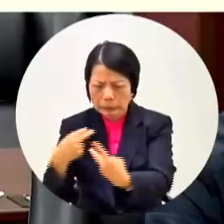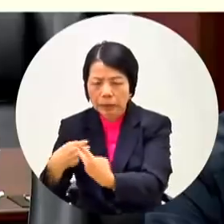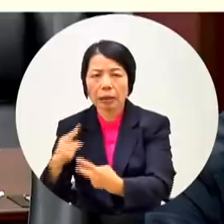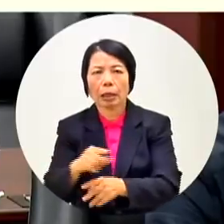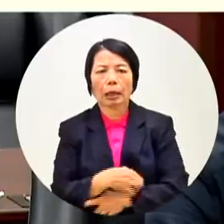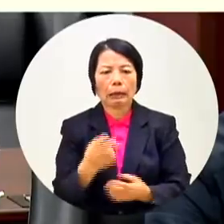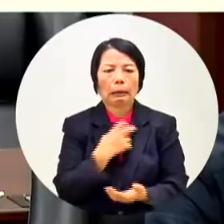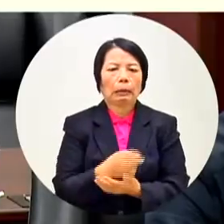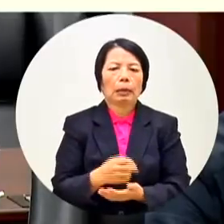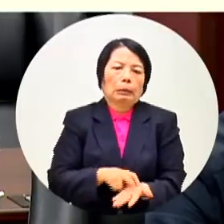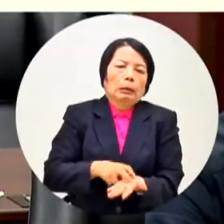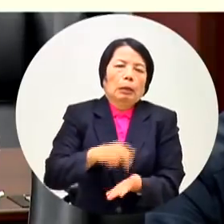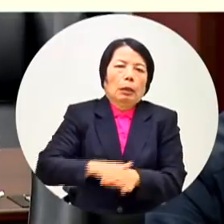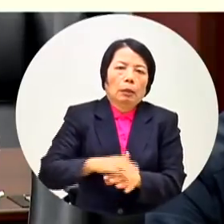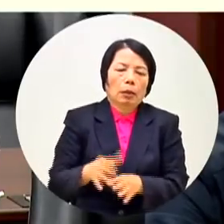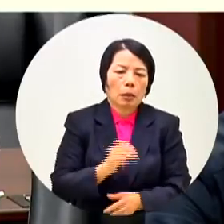9万，